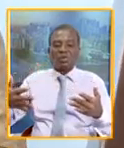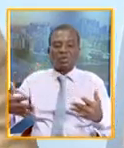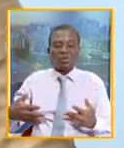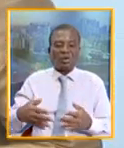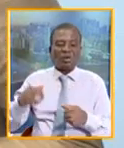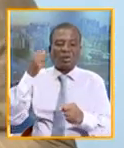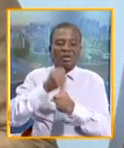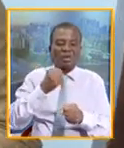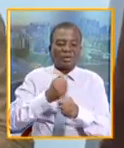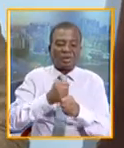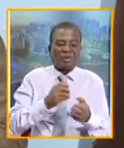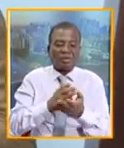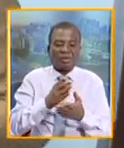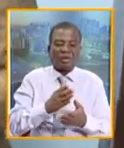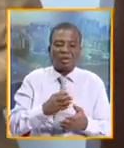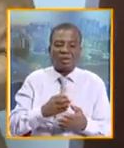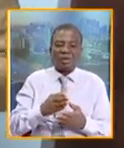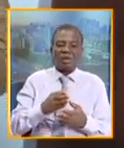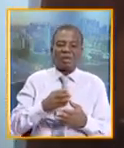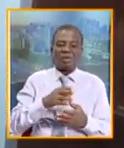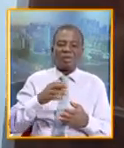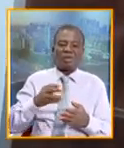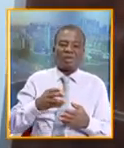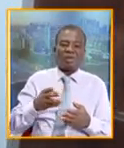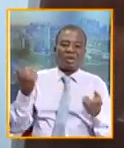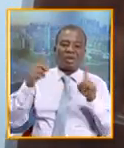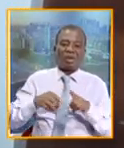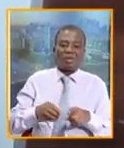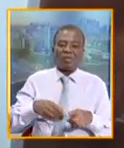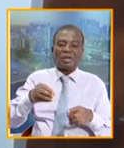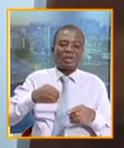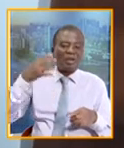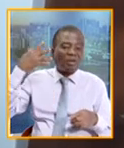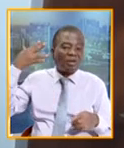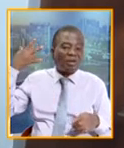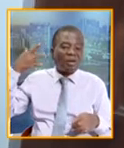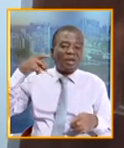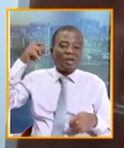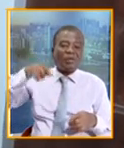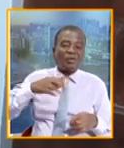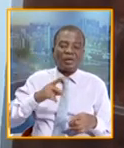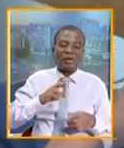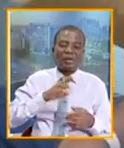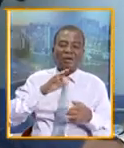la pâte. La question est basse. Surtout quand vous baissez le son, il faut vraiment être bas.